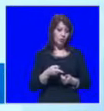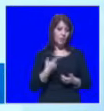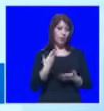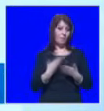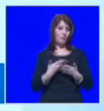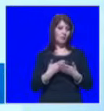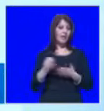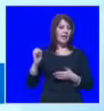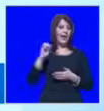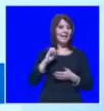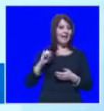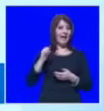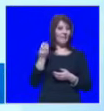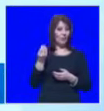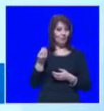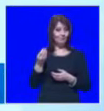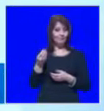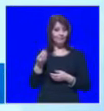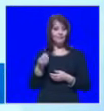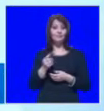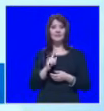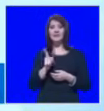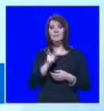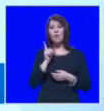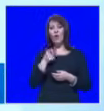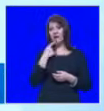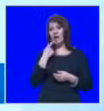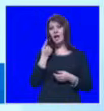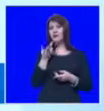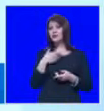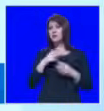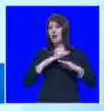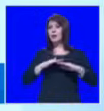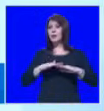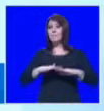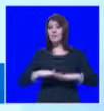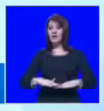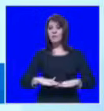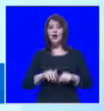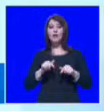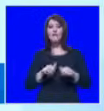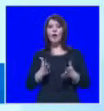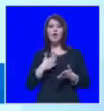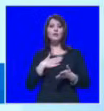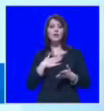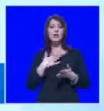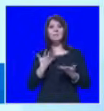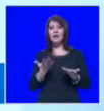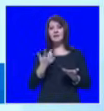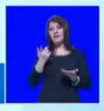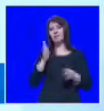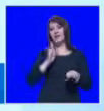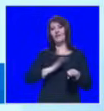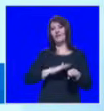на еврото. Не мога да кажа, че има някакво забавяне. Това, което има, са обективни